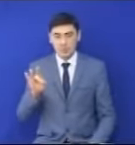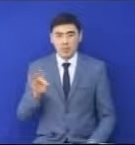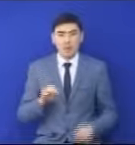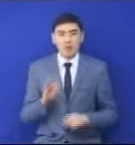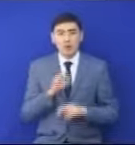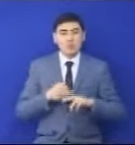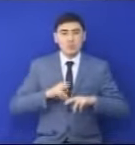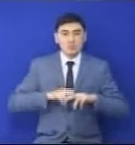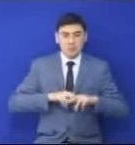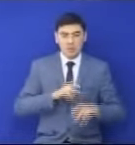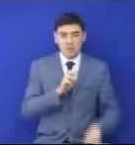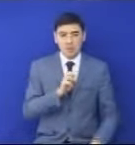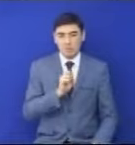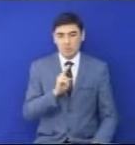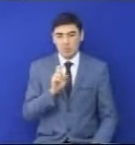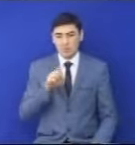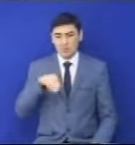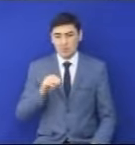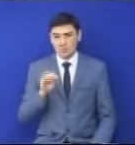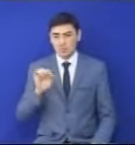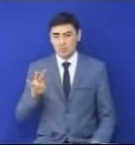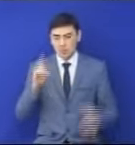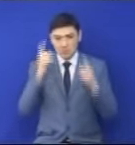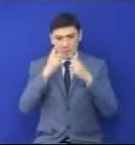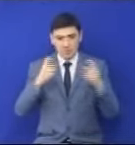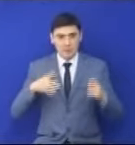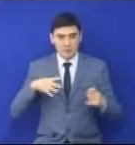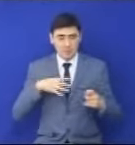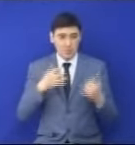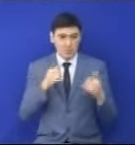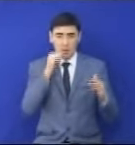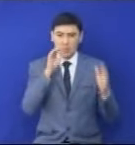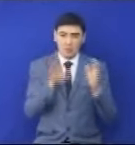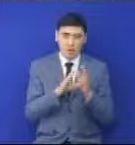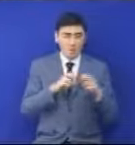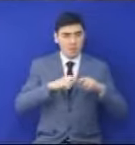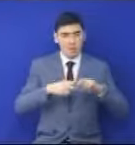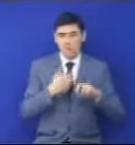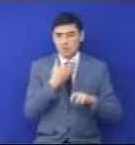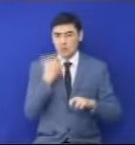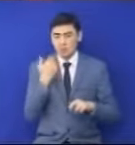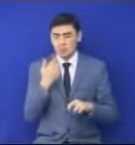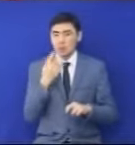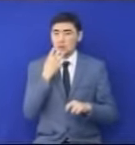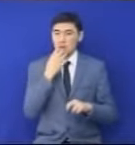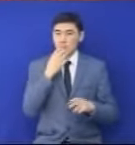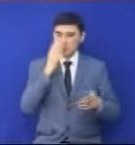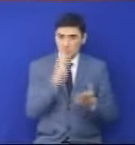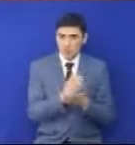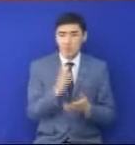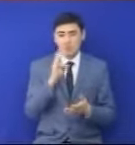Оның ақпараты бойынша бүгінде қаламызда жарық мәселесі жоқ, ал тұрғындарды жылумен қамту біртіндеп тұрақтануда.